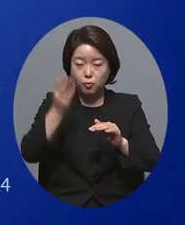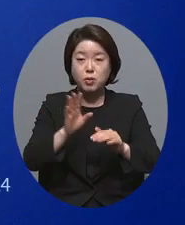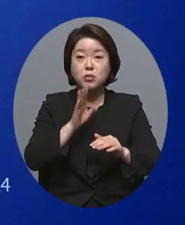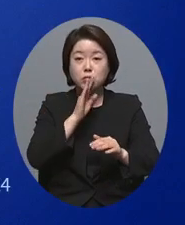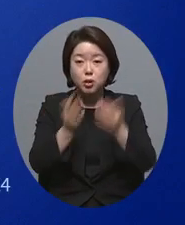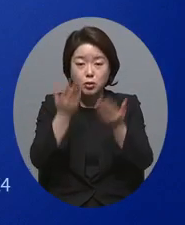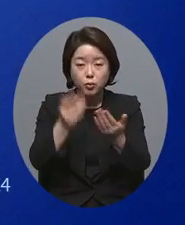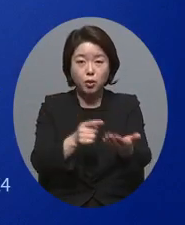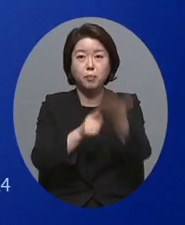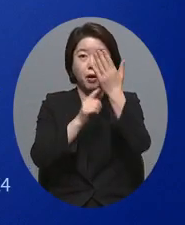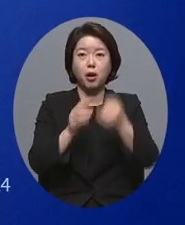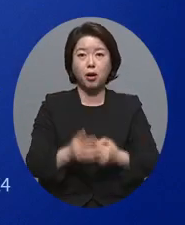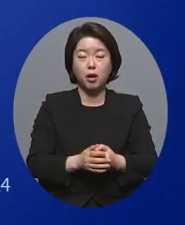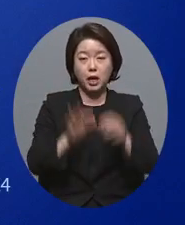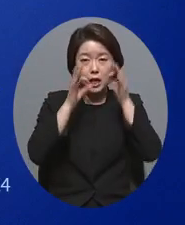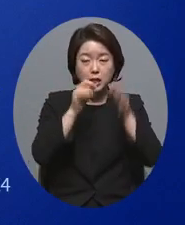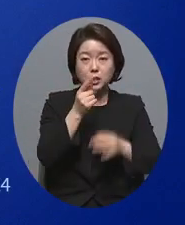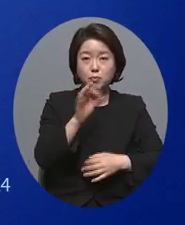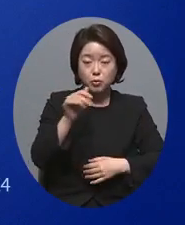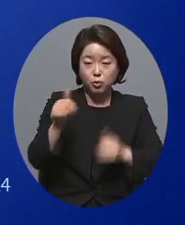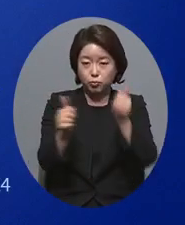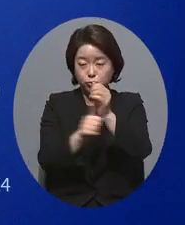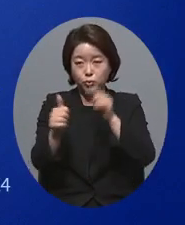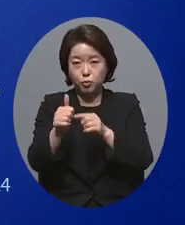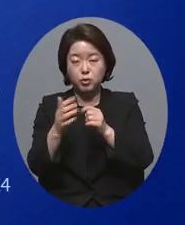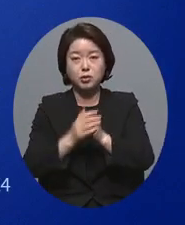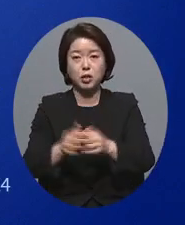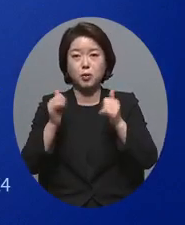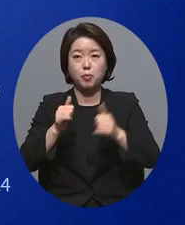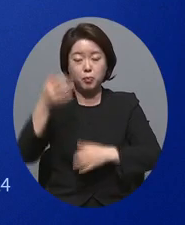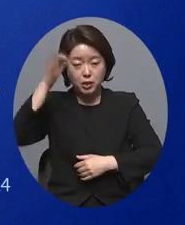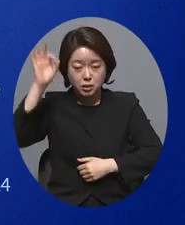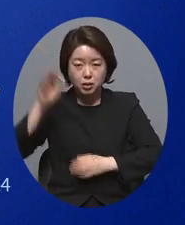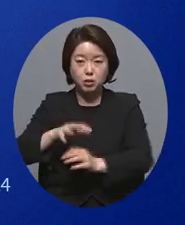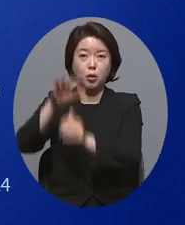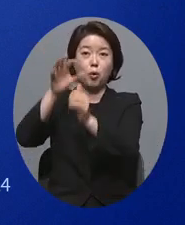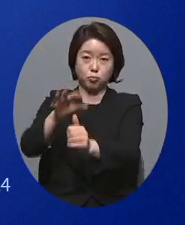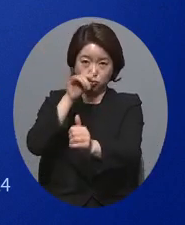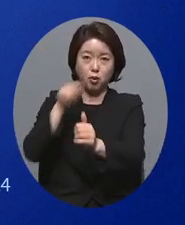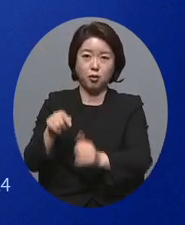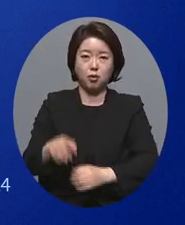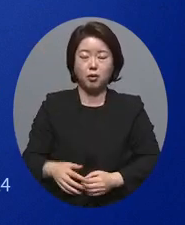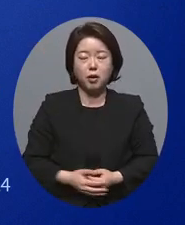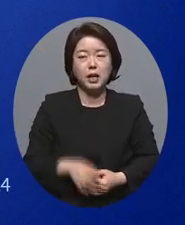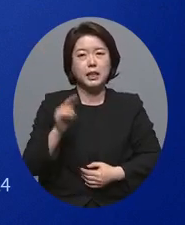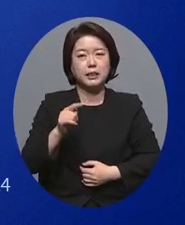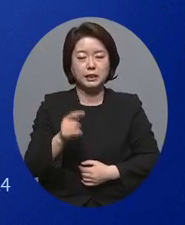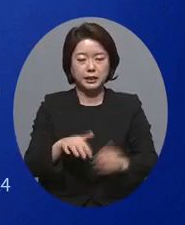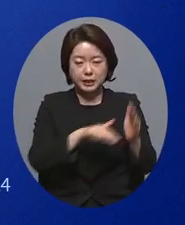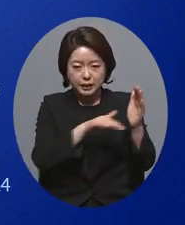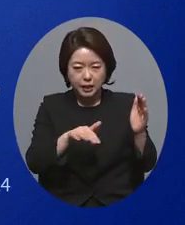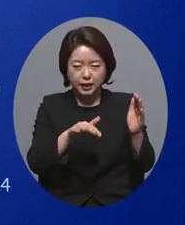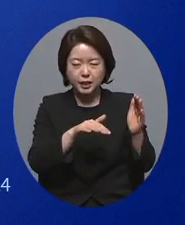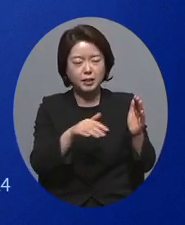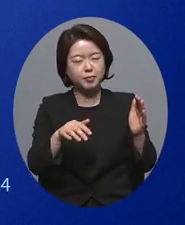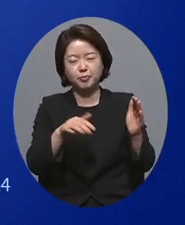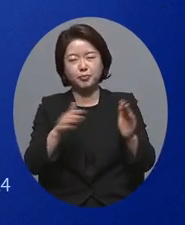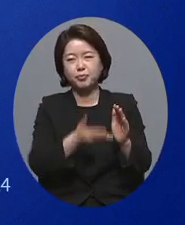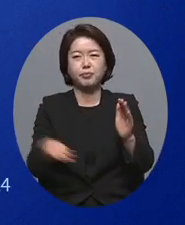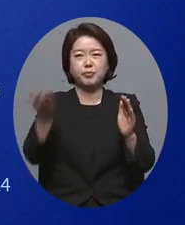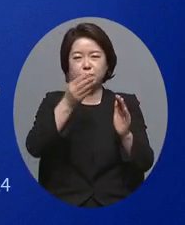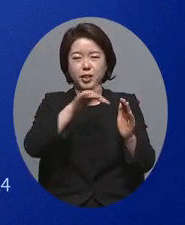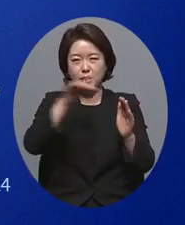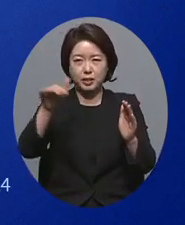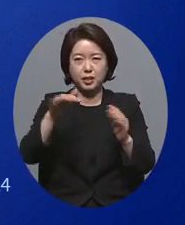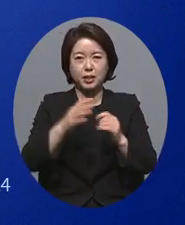드러나서 김용 부원장 같은 경우는 법원이 인정을 해서 구속을 했잖아요. 그렇게 되면 그 단계는 이미 지났다. 무의미한 논쟁이라고